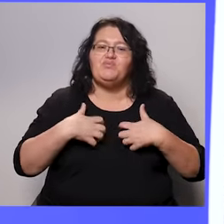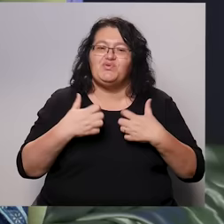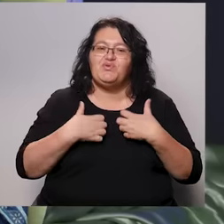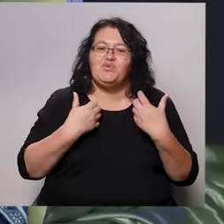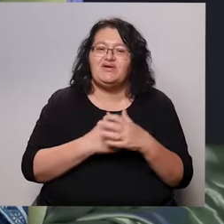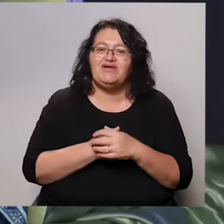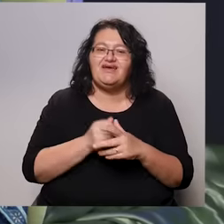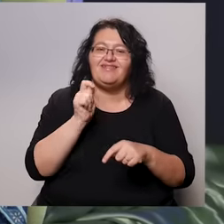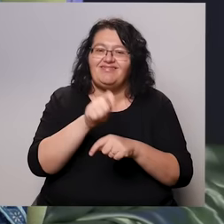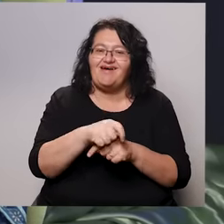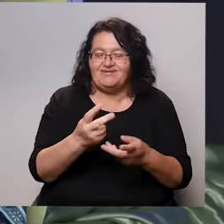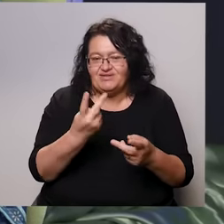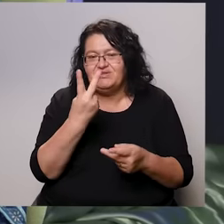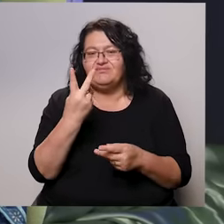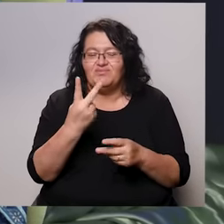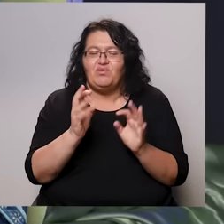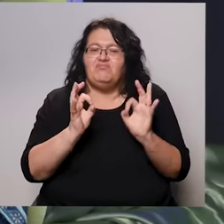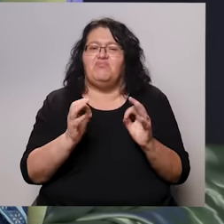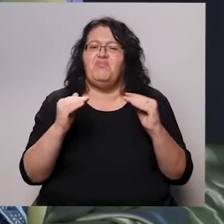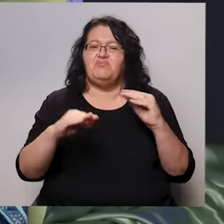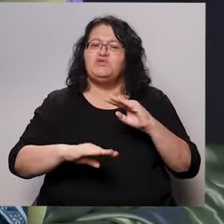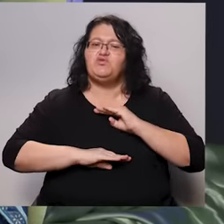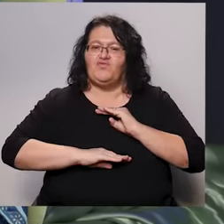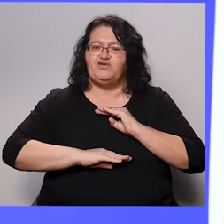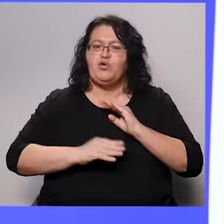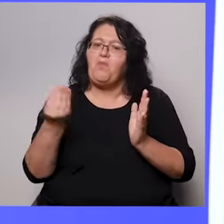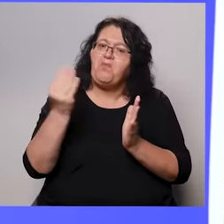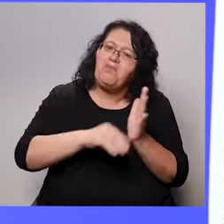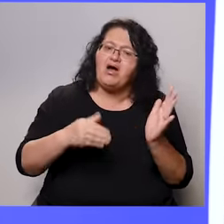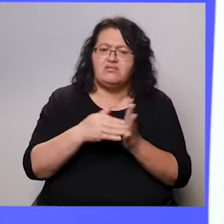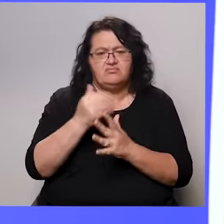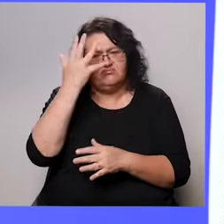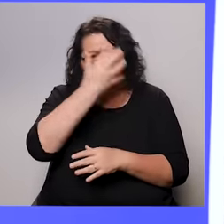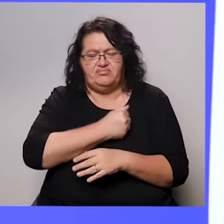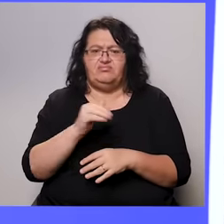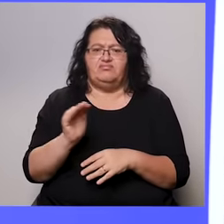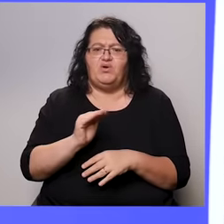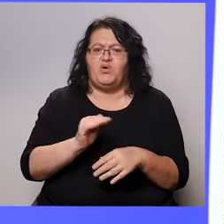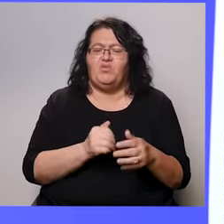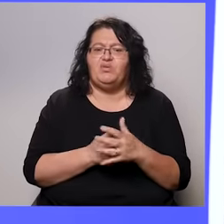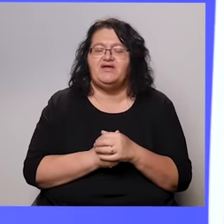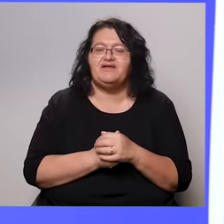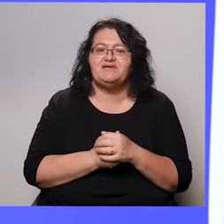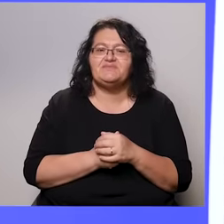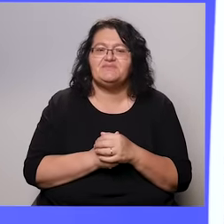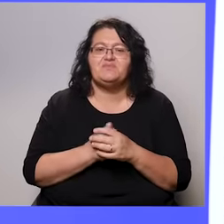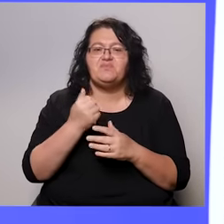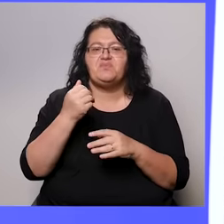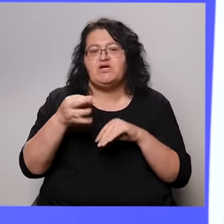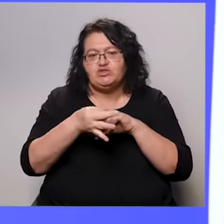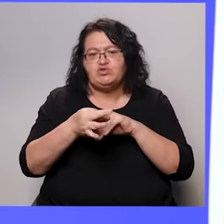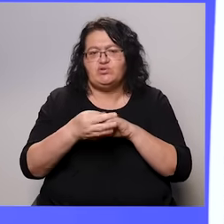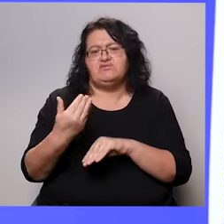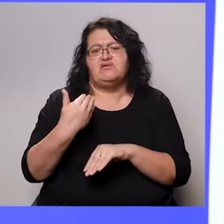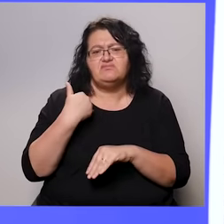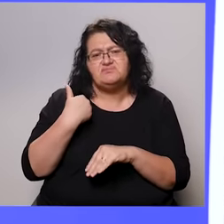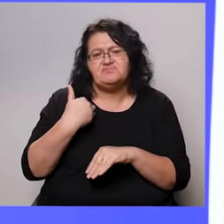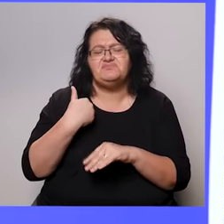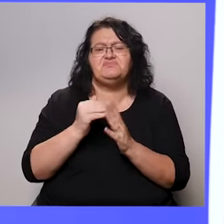bucurie decât lucrul acesta? Zic, e suficient, nu ne mai trebuie, zic, nu mai vreau copii. Ea insistă și